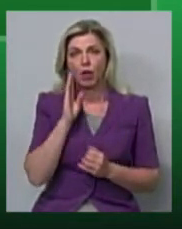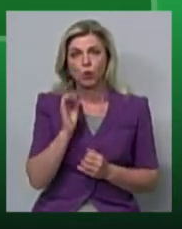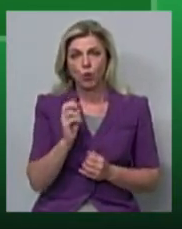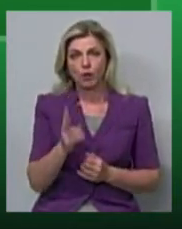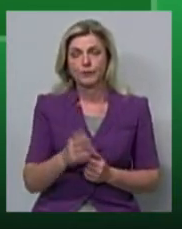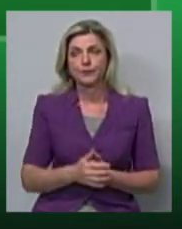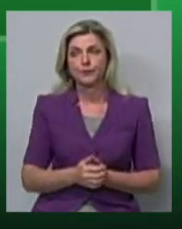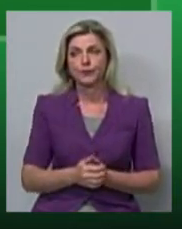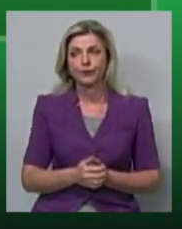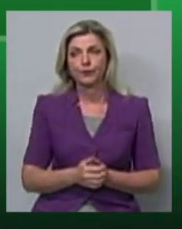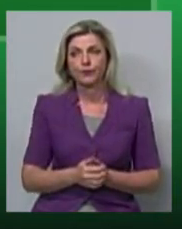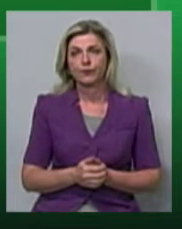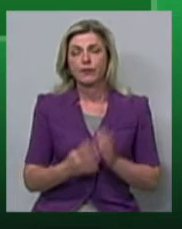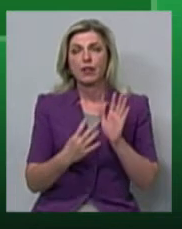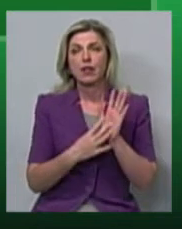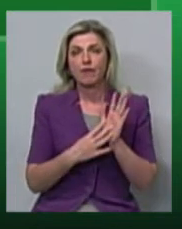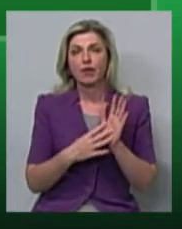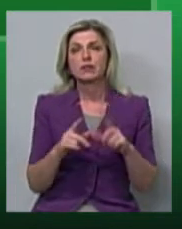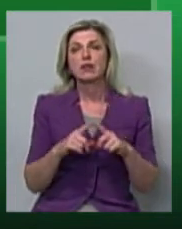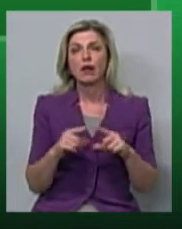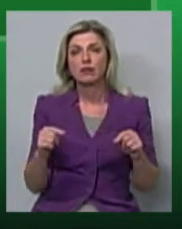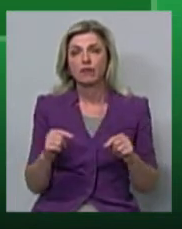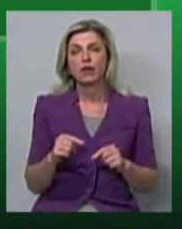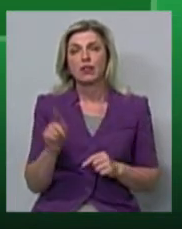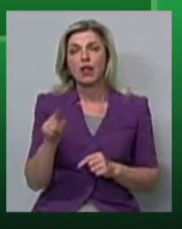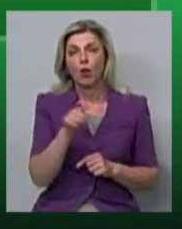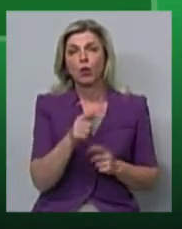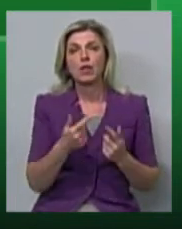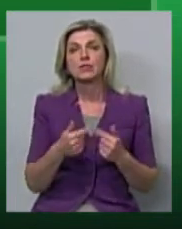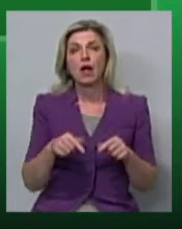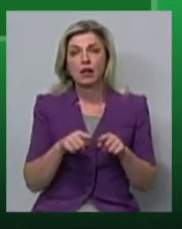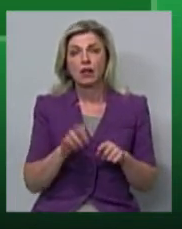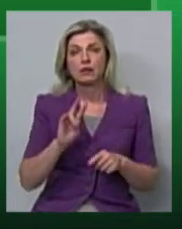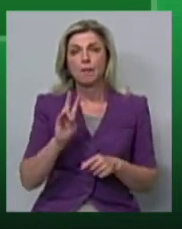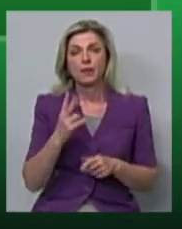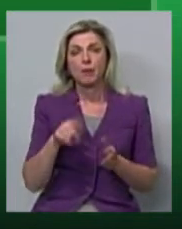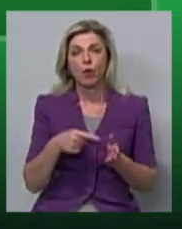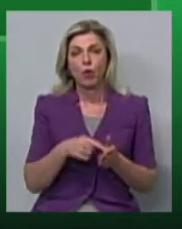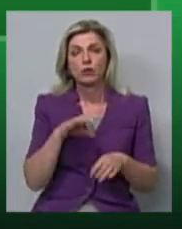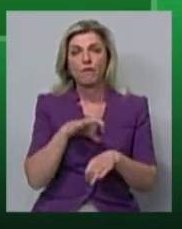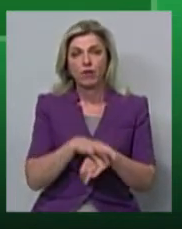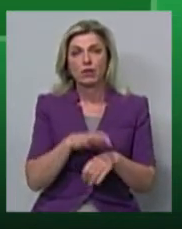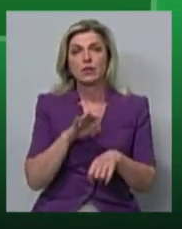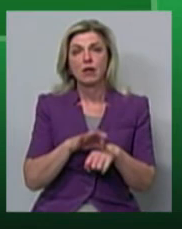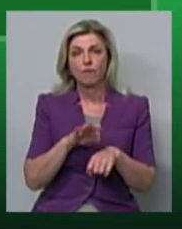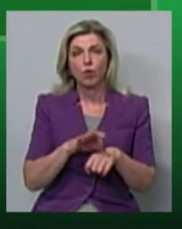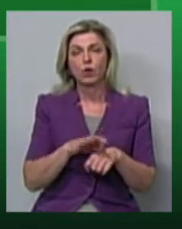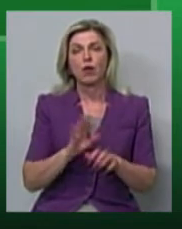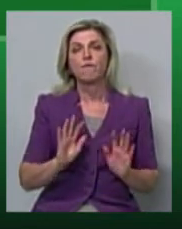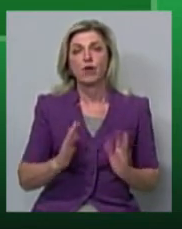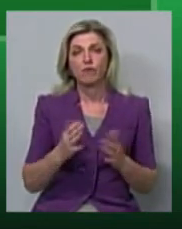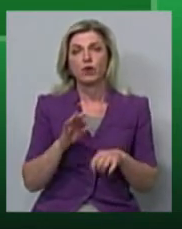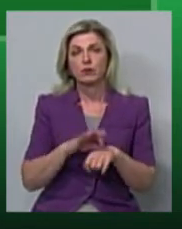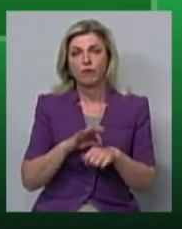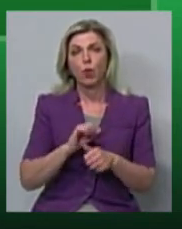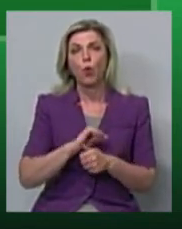у нас 9 закладів. В 9 закладах міста Миколаїв виявлено захворювання, випадки захворювання